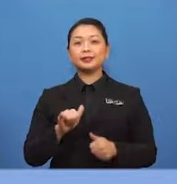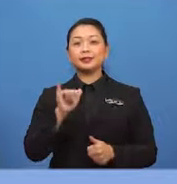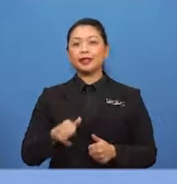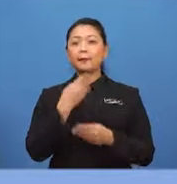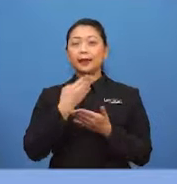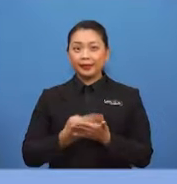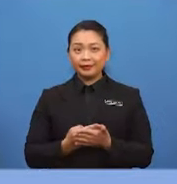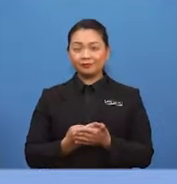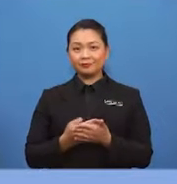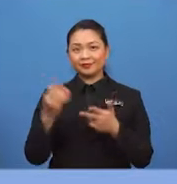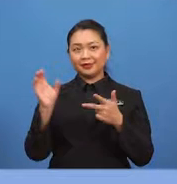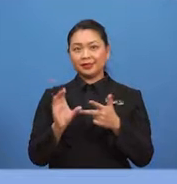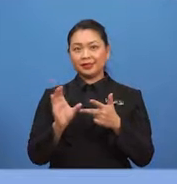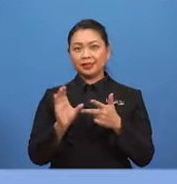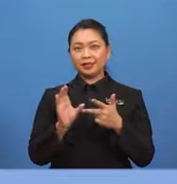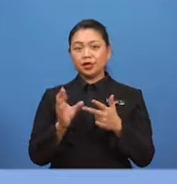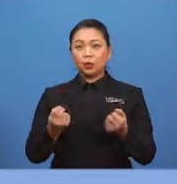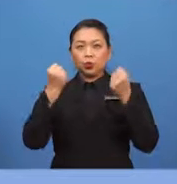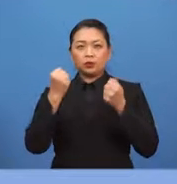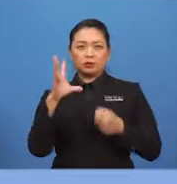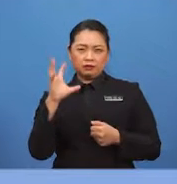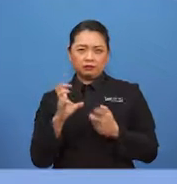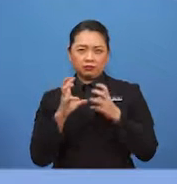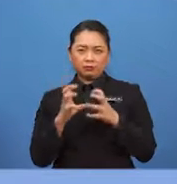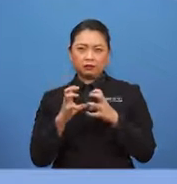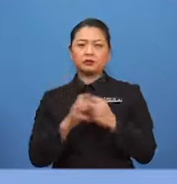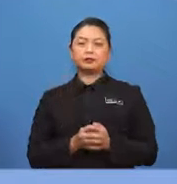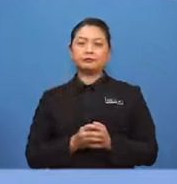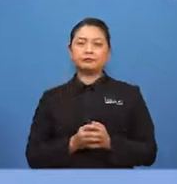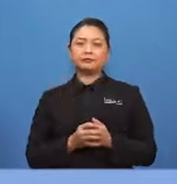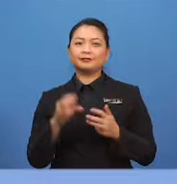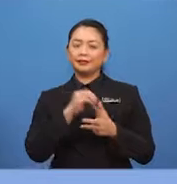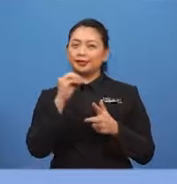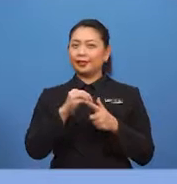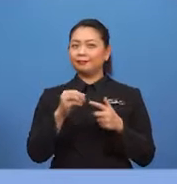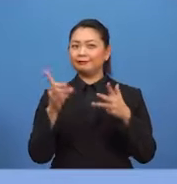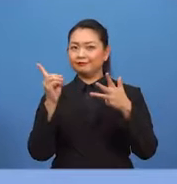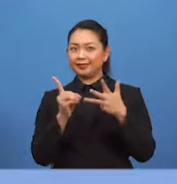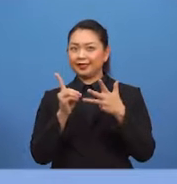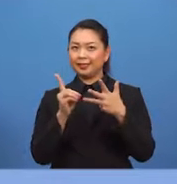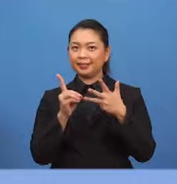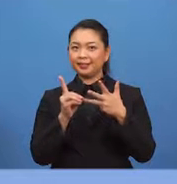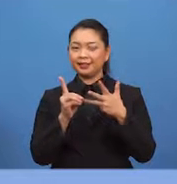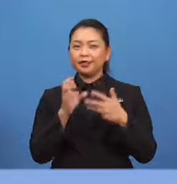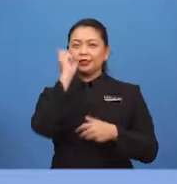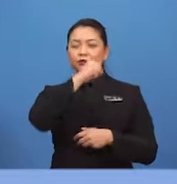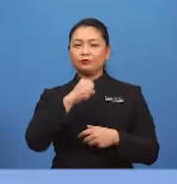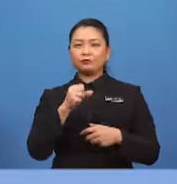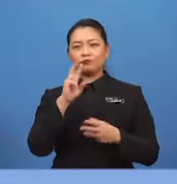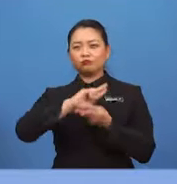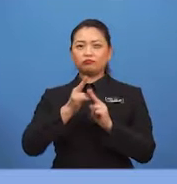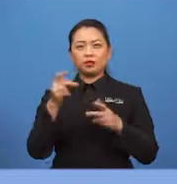baik. C. Kuat dan keras. Atau D. Bersifat